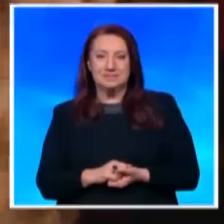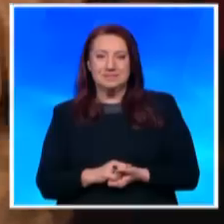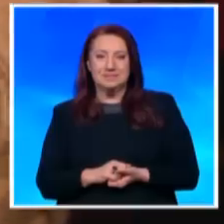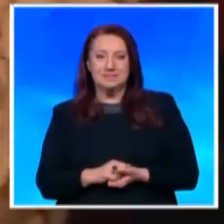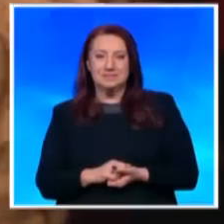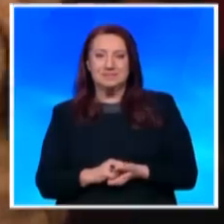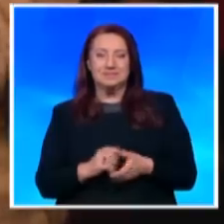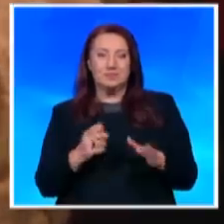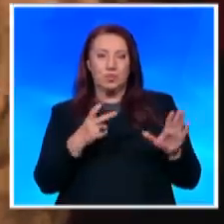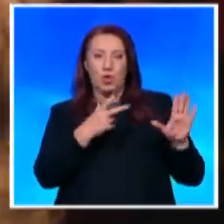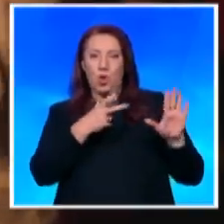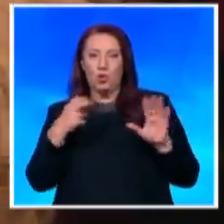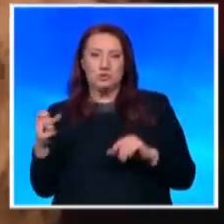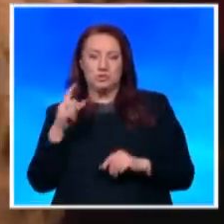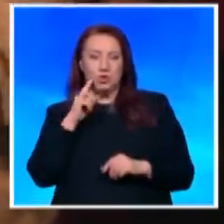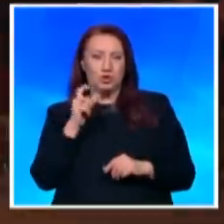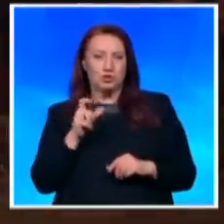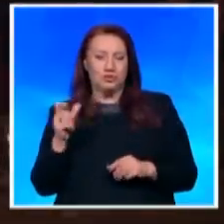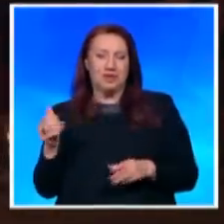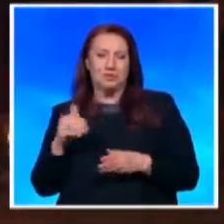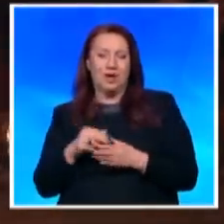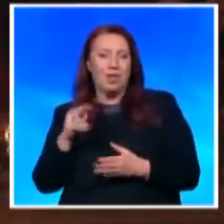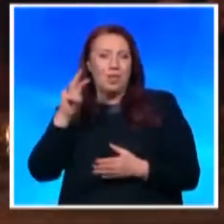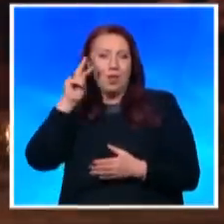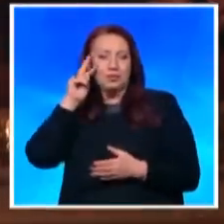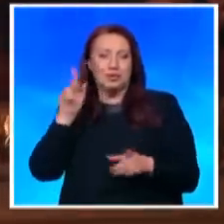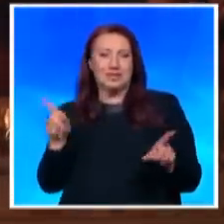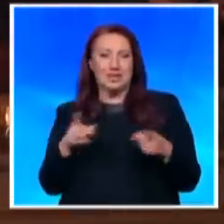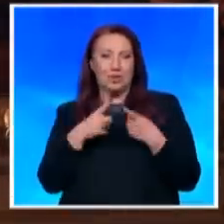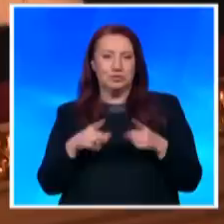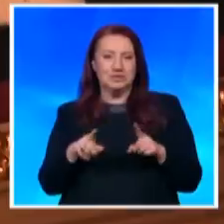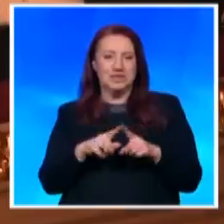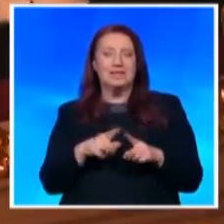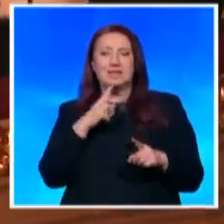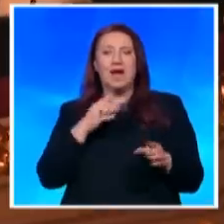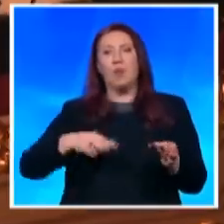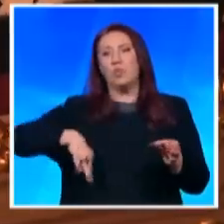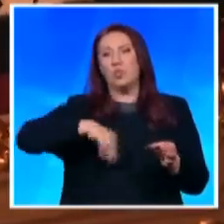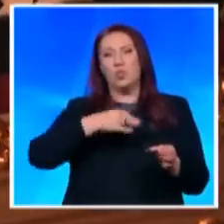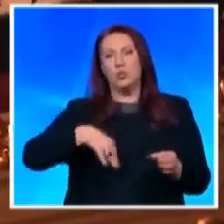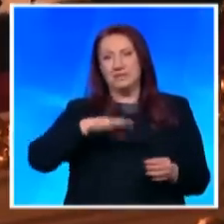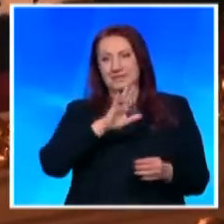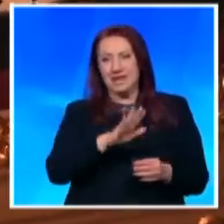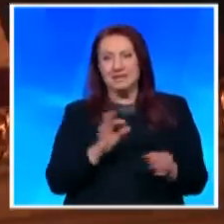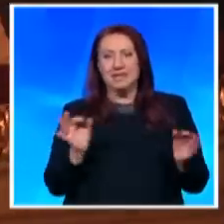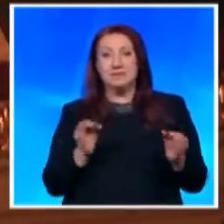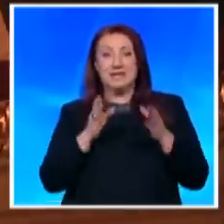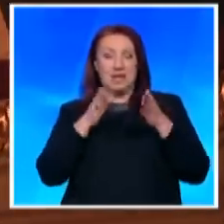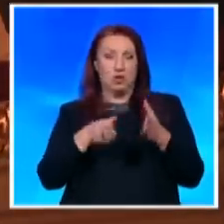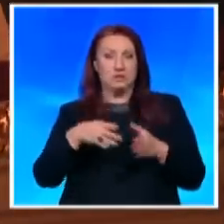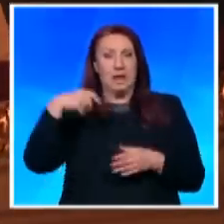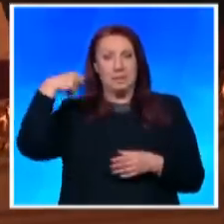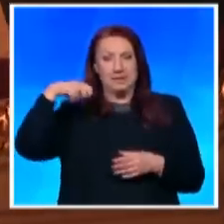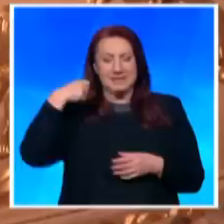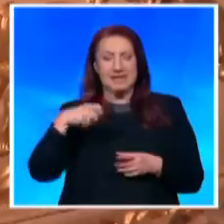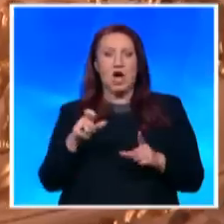Лили, 800 души дойдоха на бутиковия концерт на Лили Иванова и музикантите от Ли Оркестра. Специални гости бяха президентите